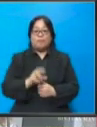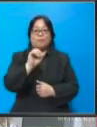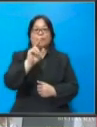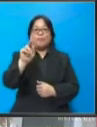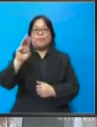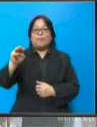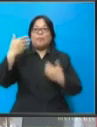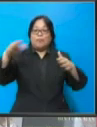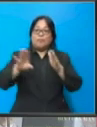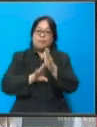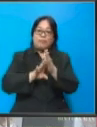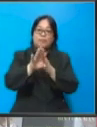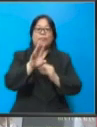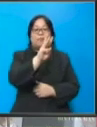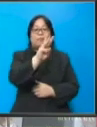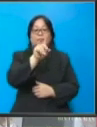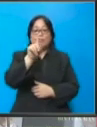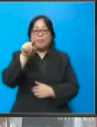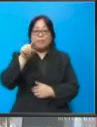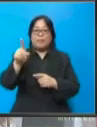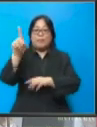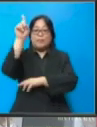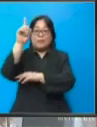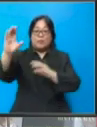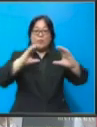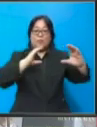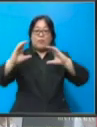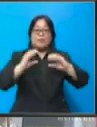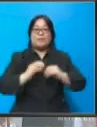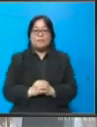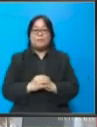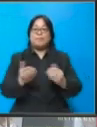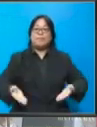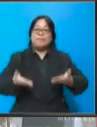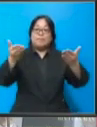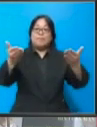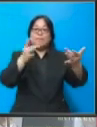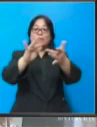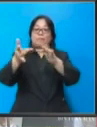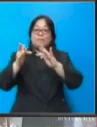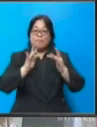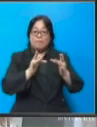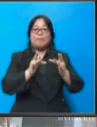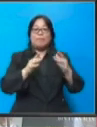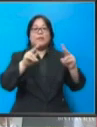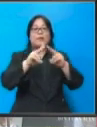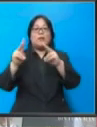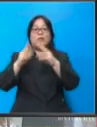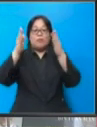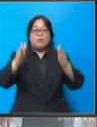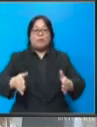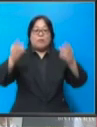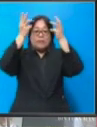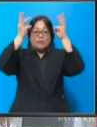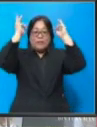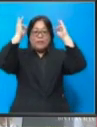telah membangunkan sebanyak 61 menara komunikasi yang memberikan liputan di kawasan perkampungan orang